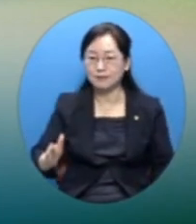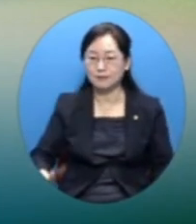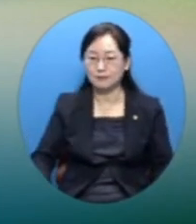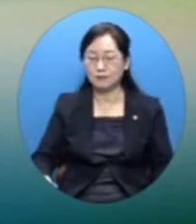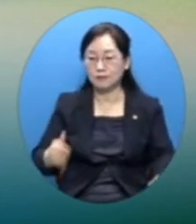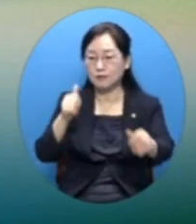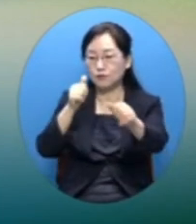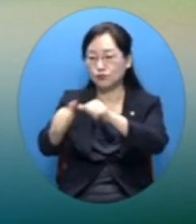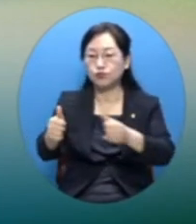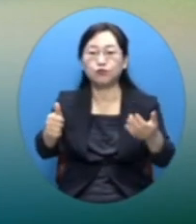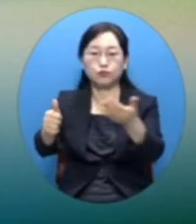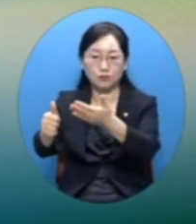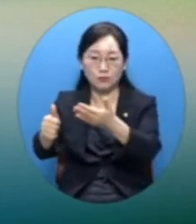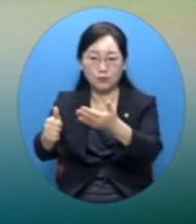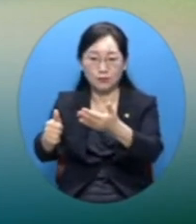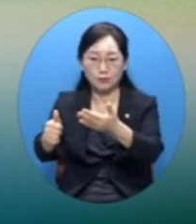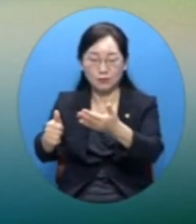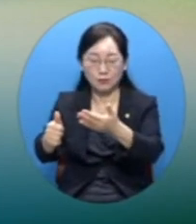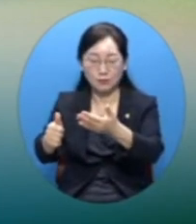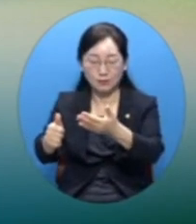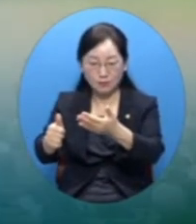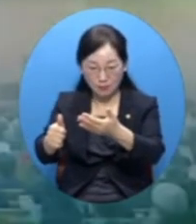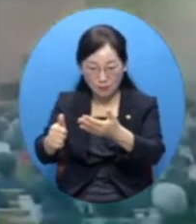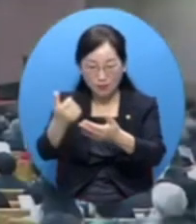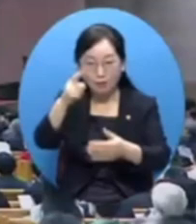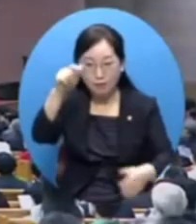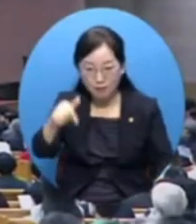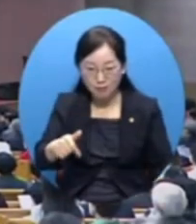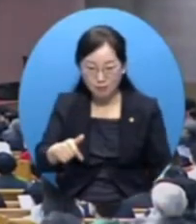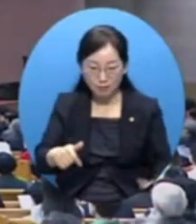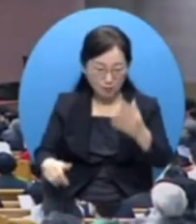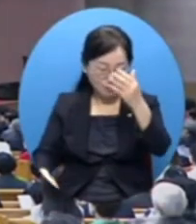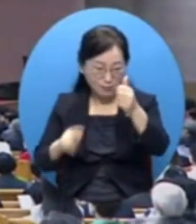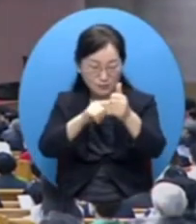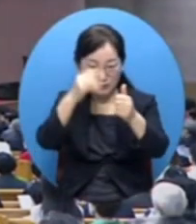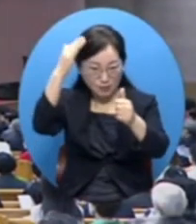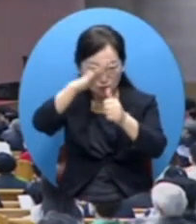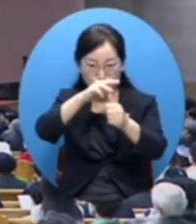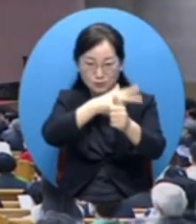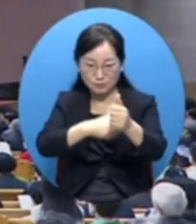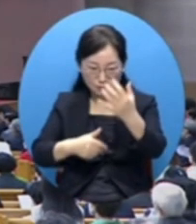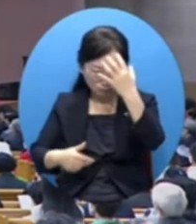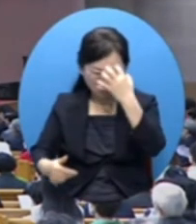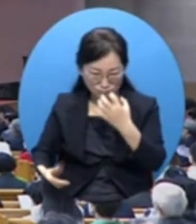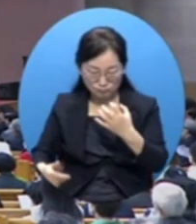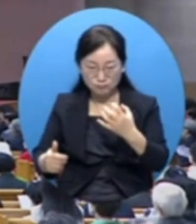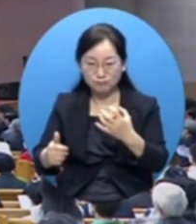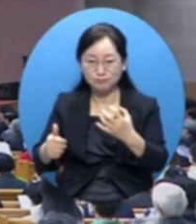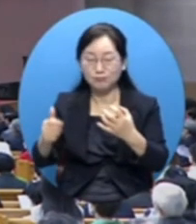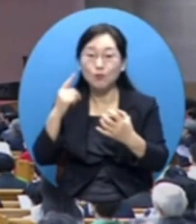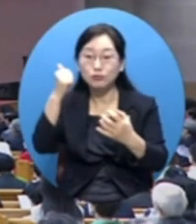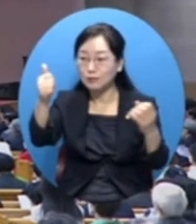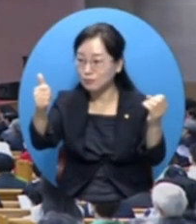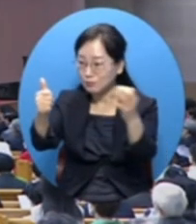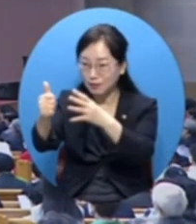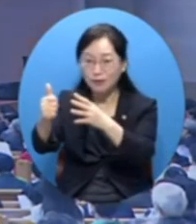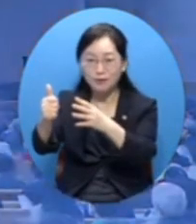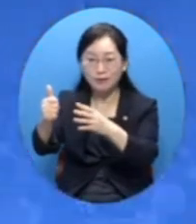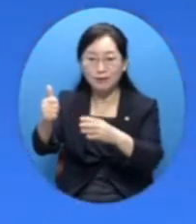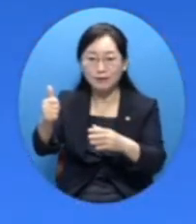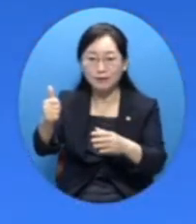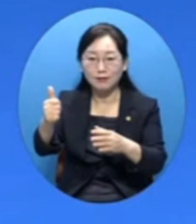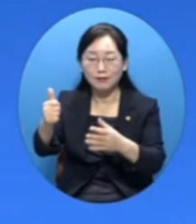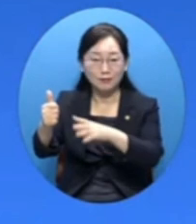저한테 하서 심각한 표정을 주고 그렇게 말을하고